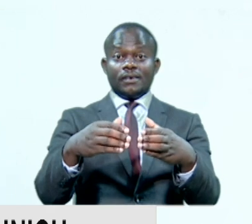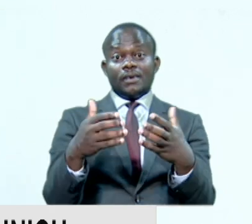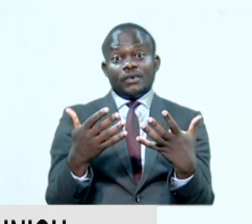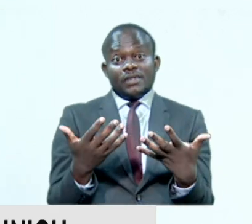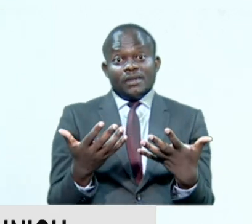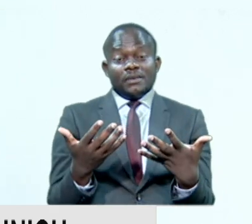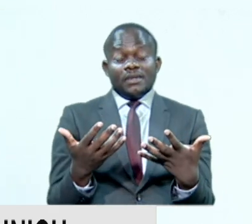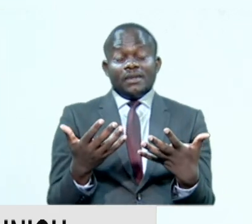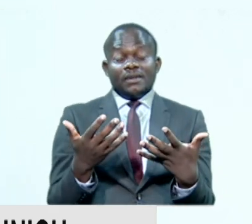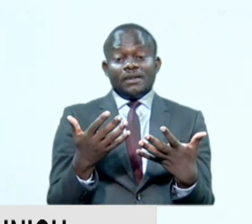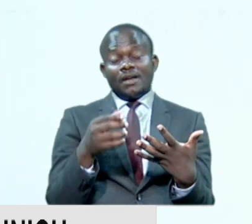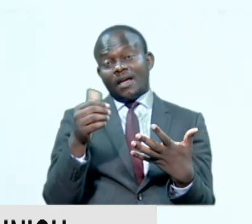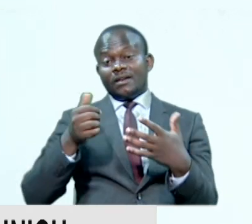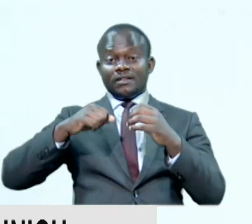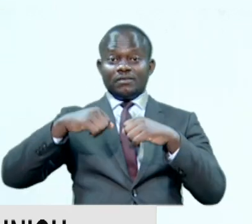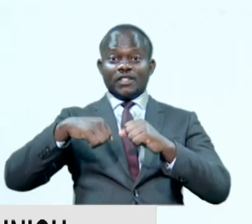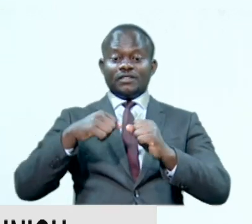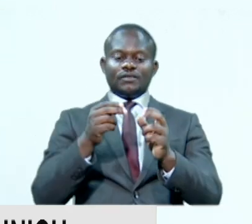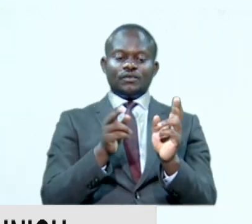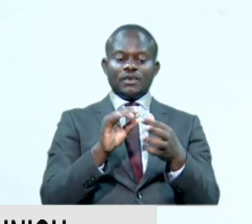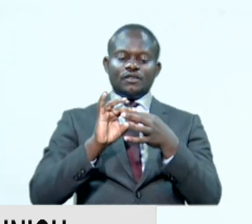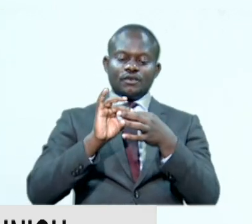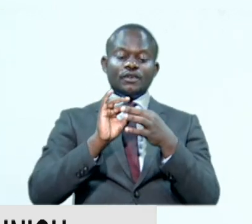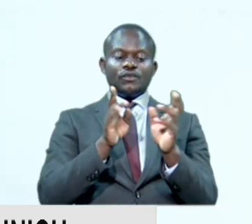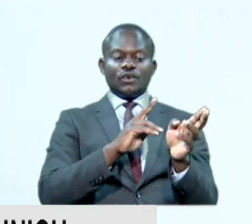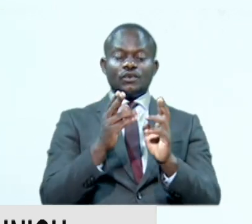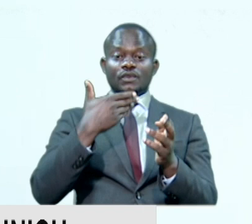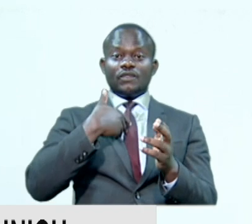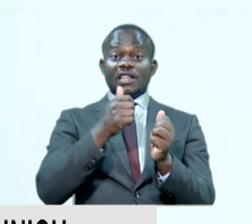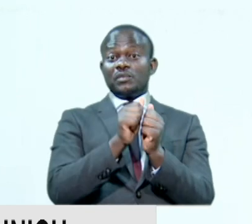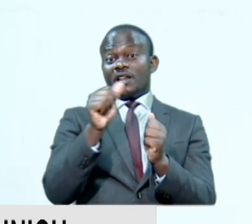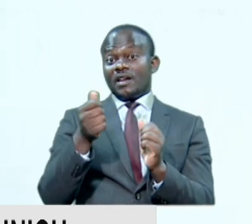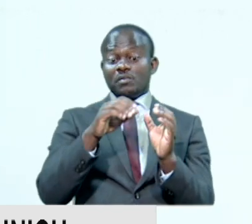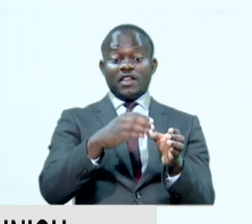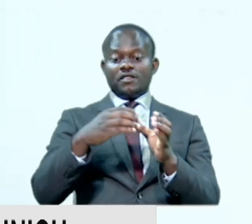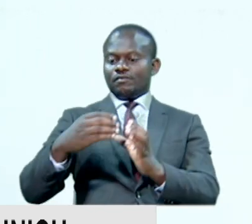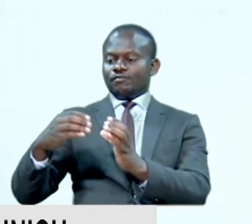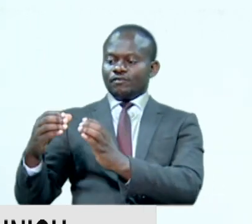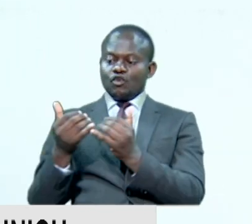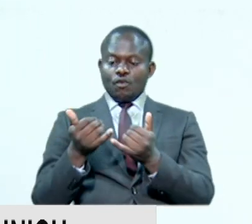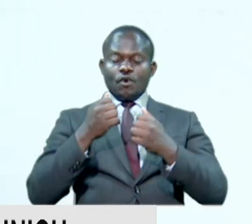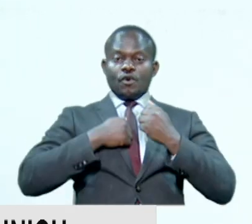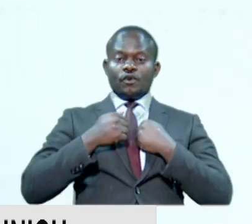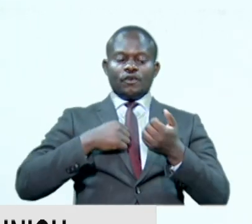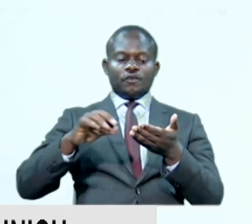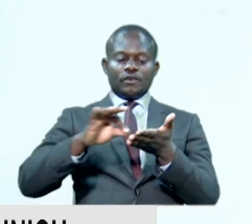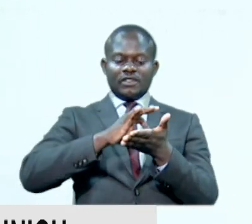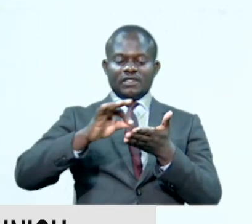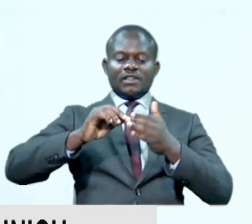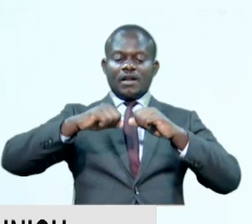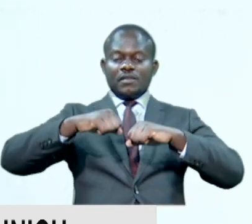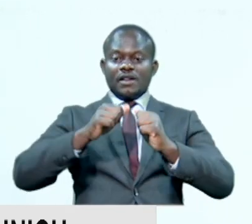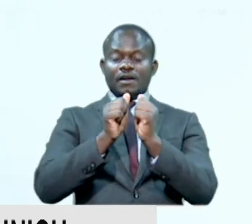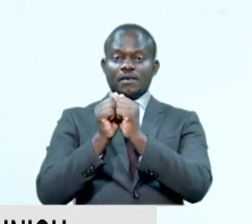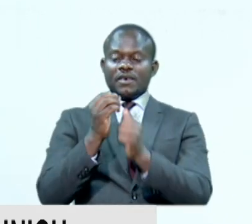usibye andi masezerano n'ubundi bufatanye twa dusanganywe n'andi makipe ubunono Rwanda rukaba rwasinyanye amasezerano